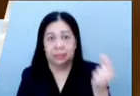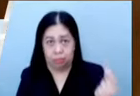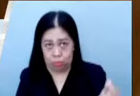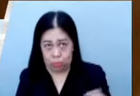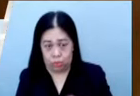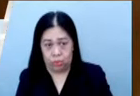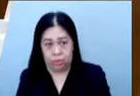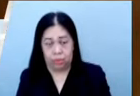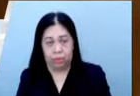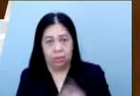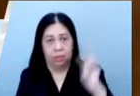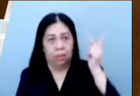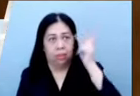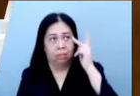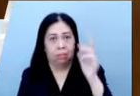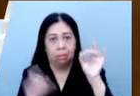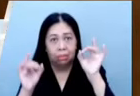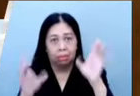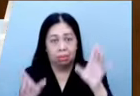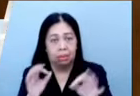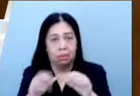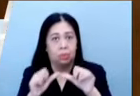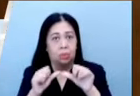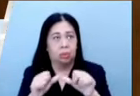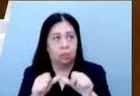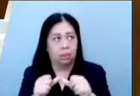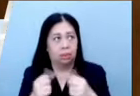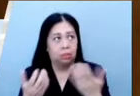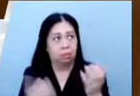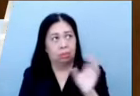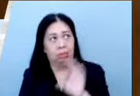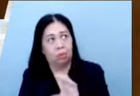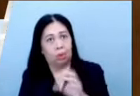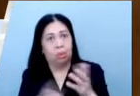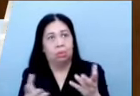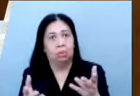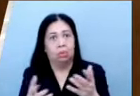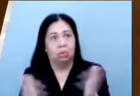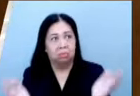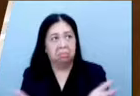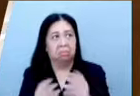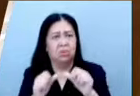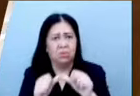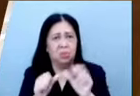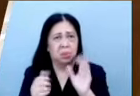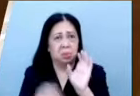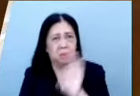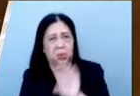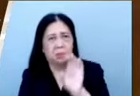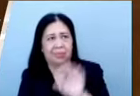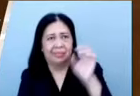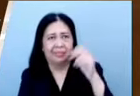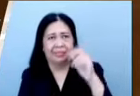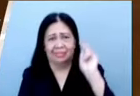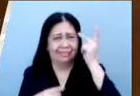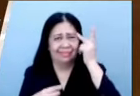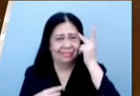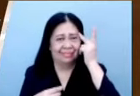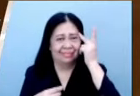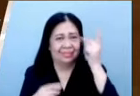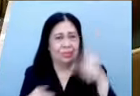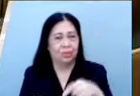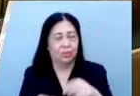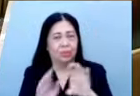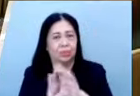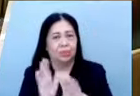political suicide if we continue na ipaglaban yung political na aspeto ng charter